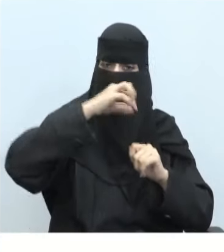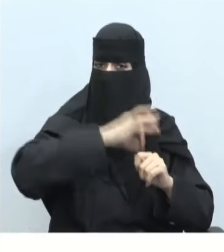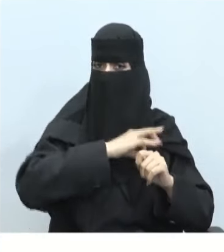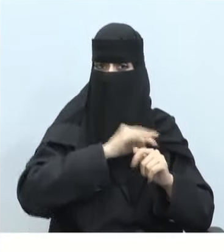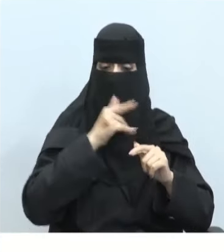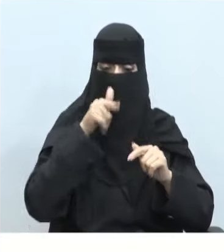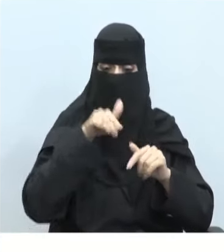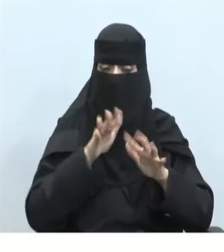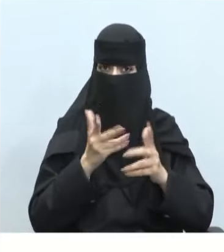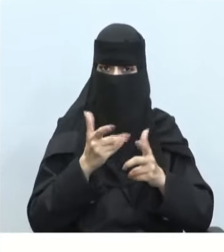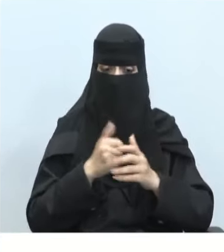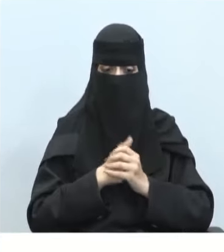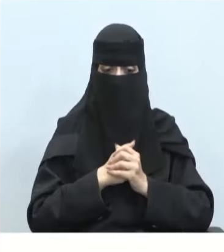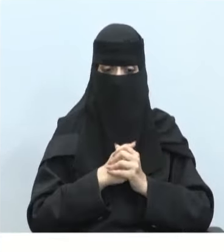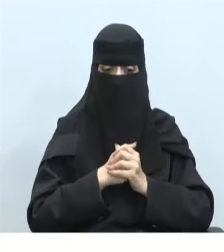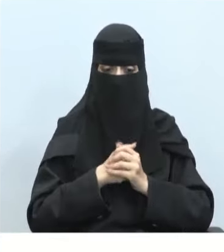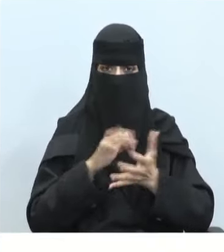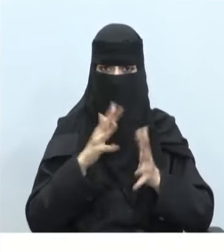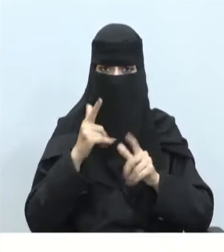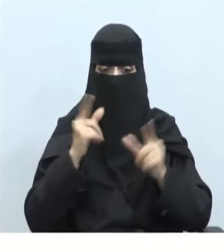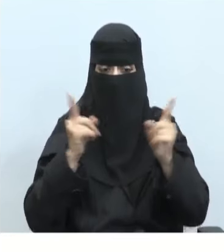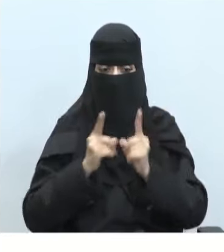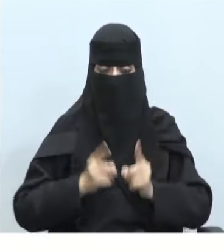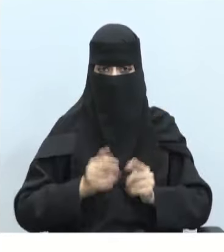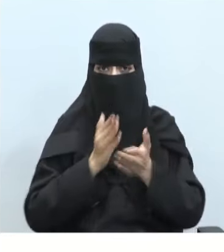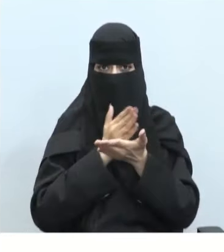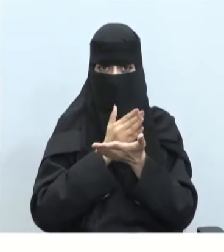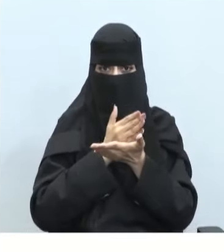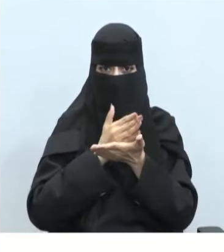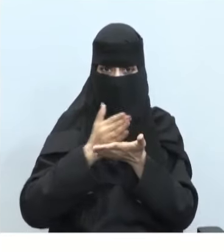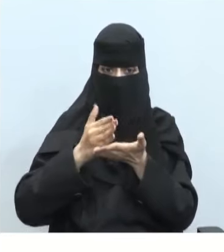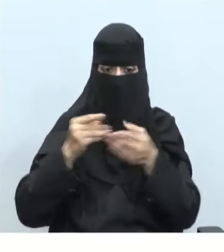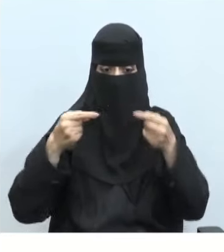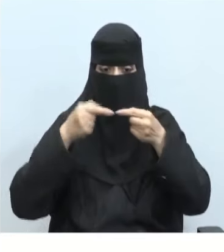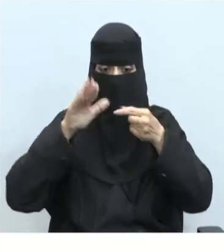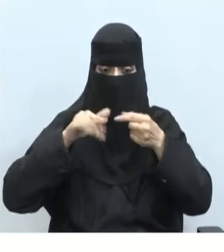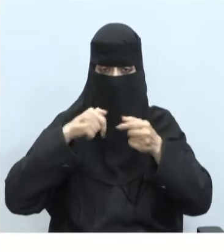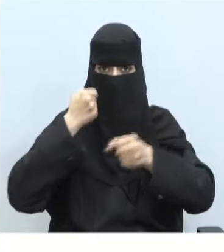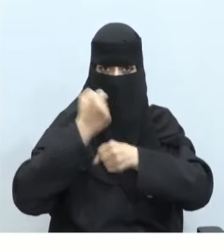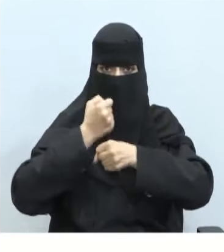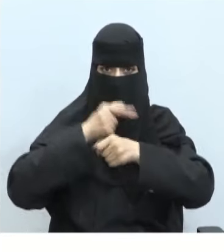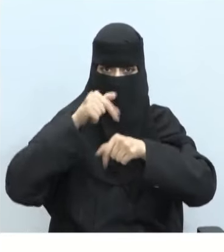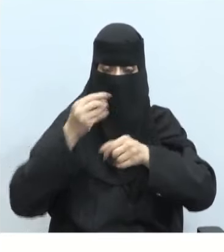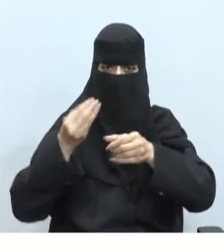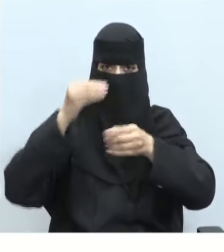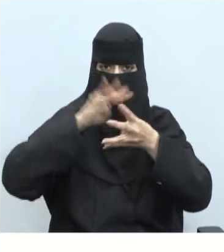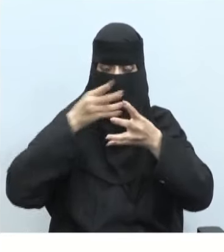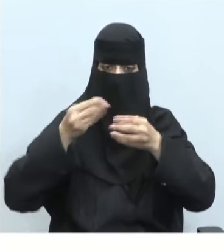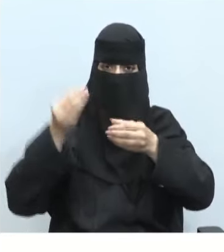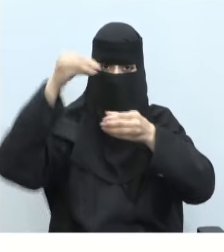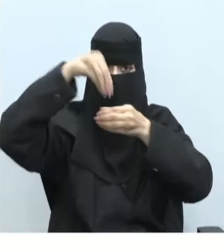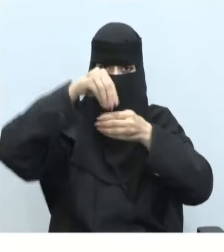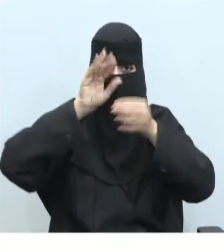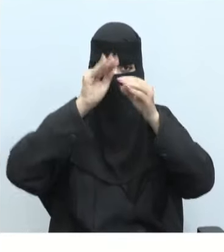من تغيير اتجاه النص يمكنك تقليل تقليص المساحه التي يشغلها الجدول داخل الصفحه